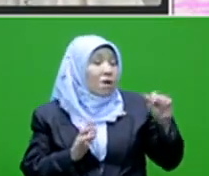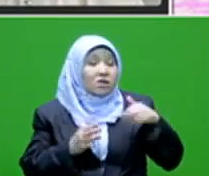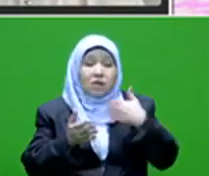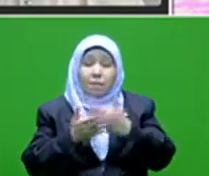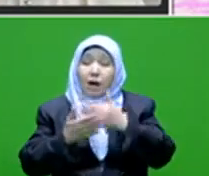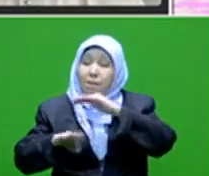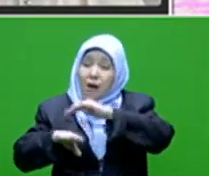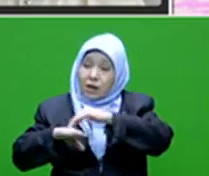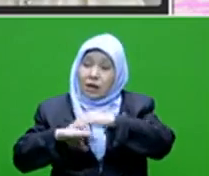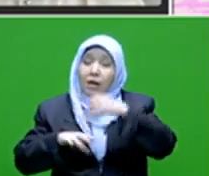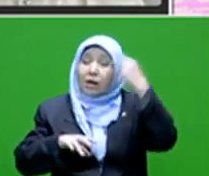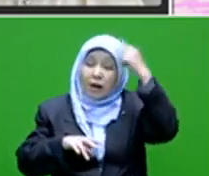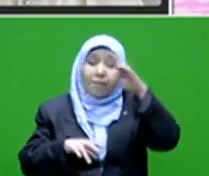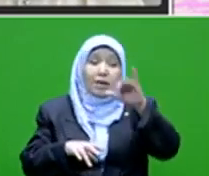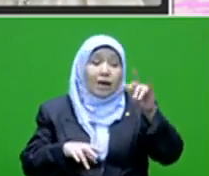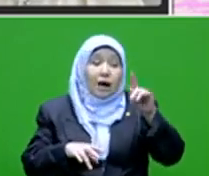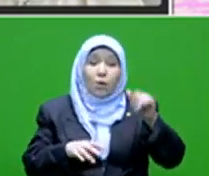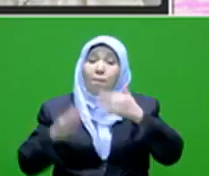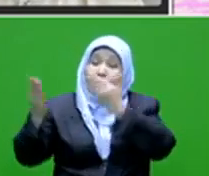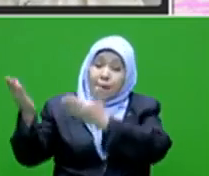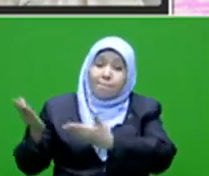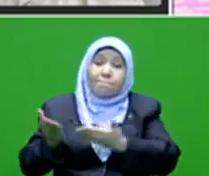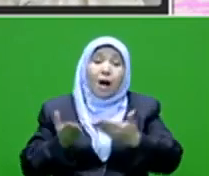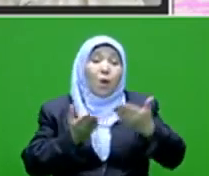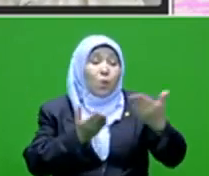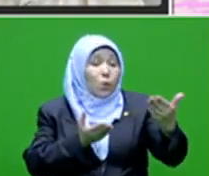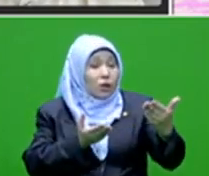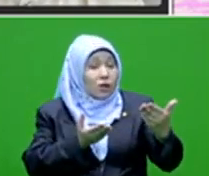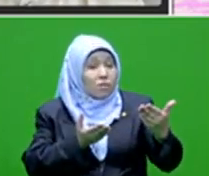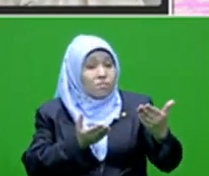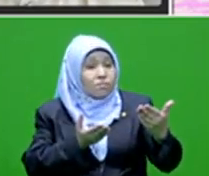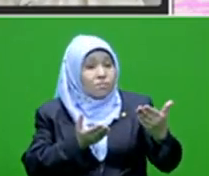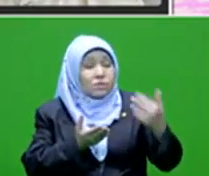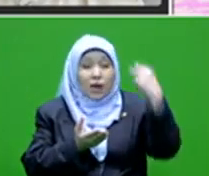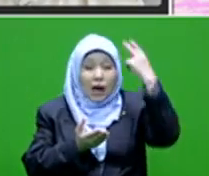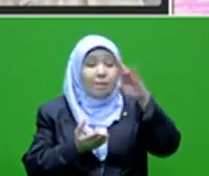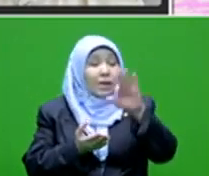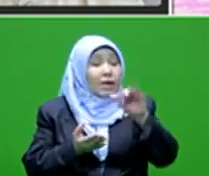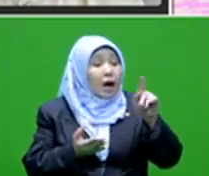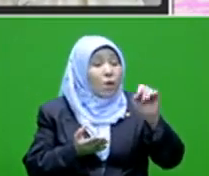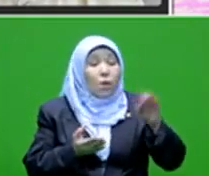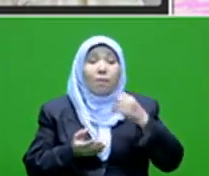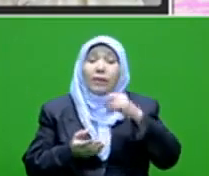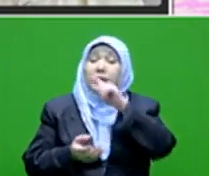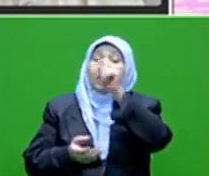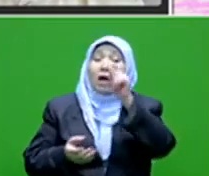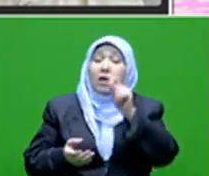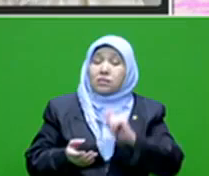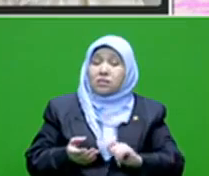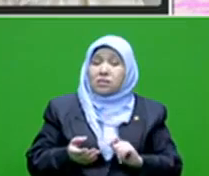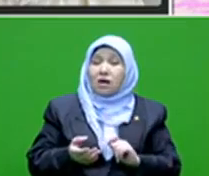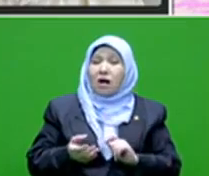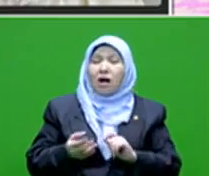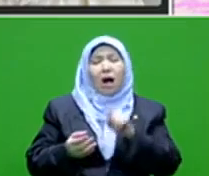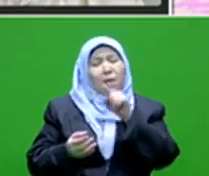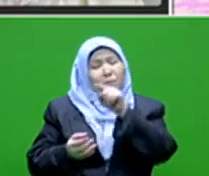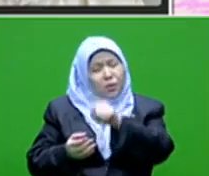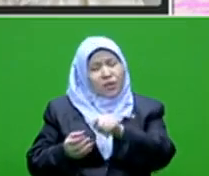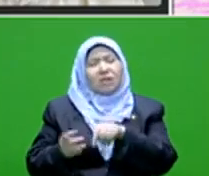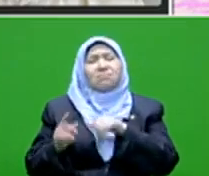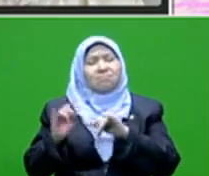balik abang-abang ini membawakan. Ya, Nabi Yaakob bertanya ya, tentang kamu ni memang